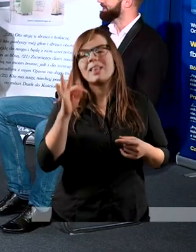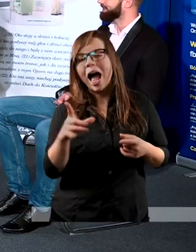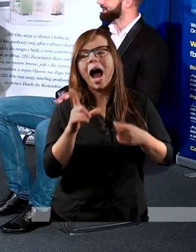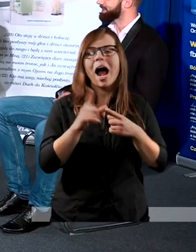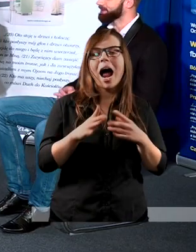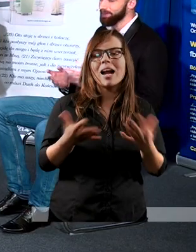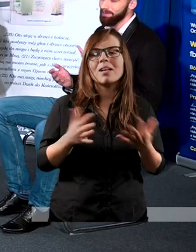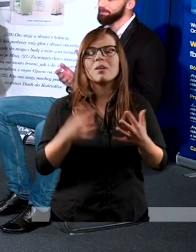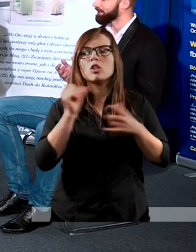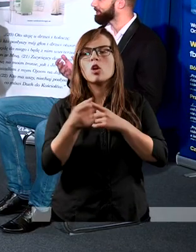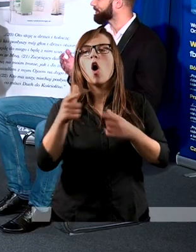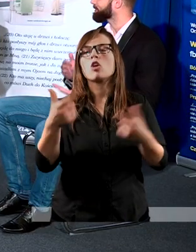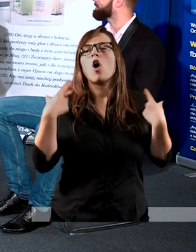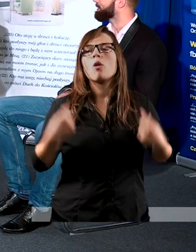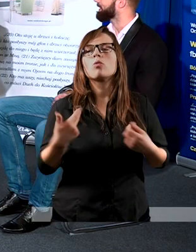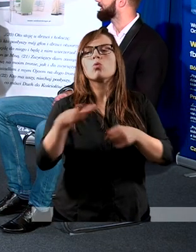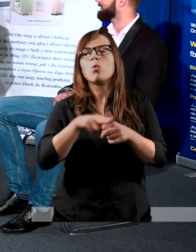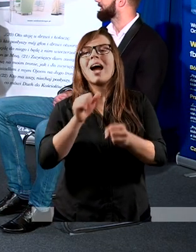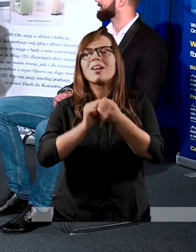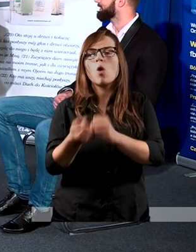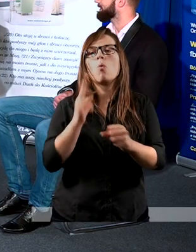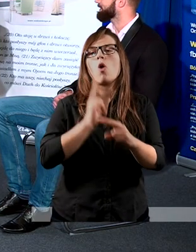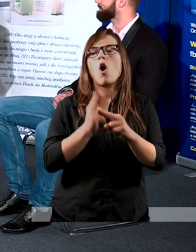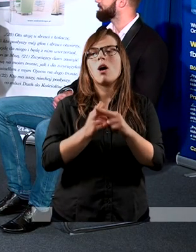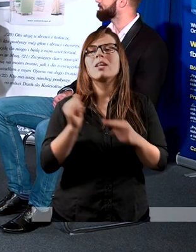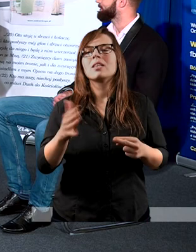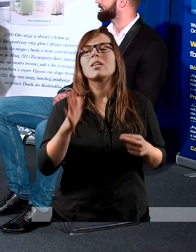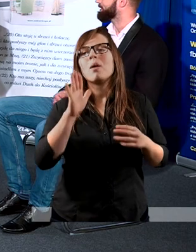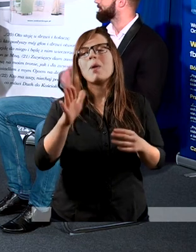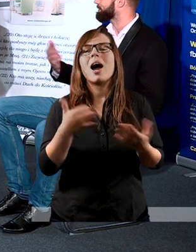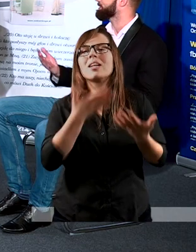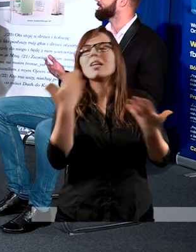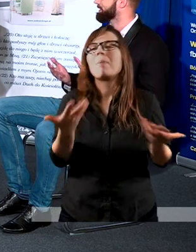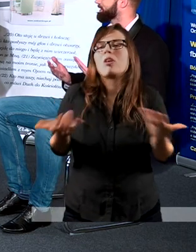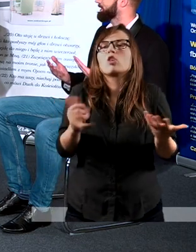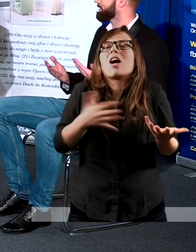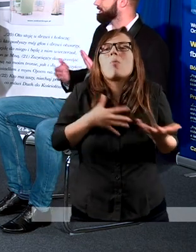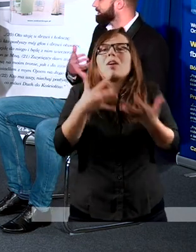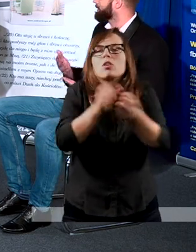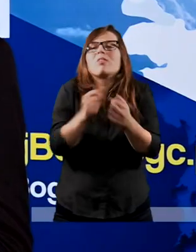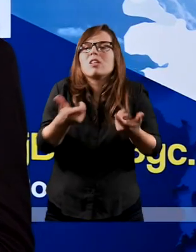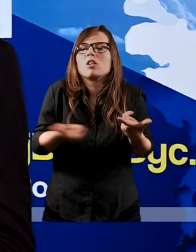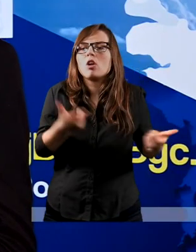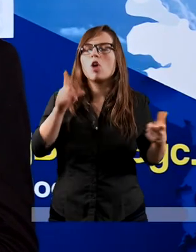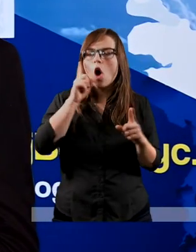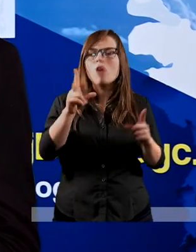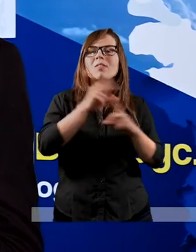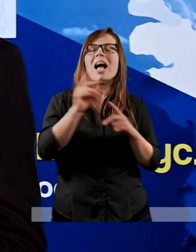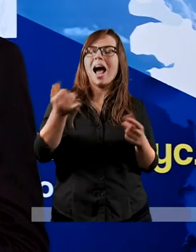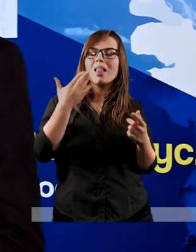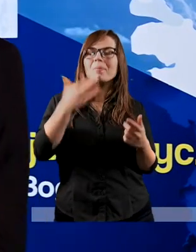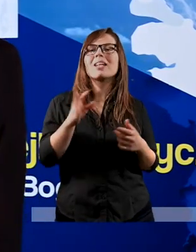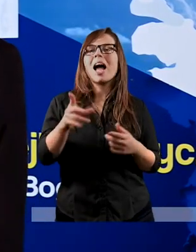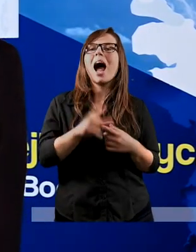ale co z osobami, które już są chore? Co mamy im powiedzieć? Czy mają stosować te zasady? Oczywiście, jak najbardziej,